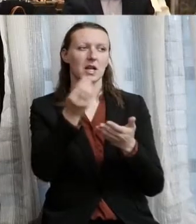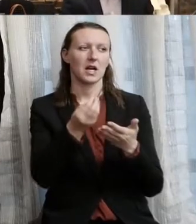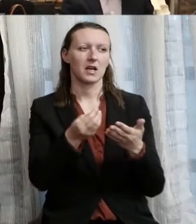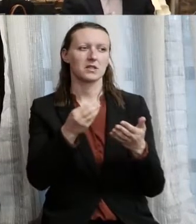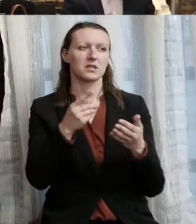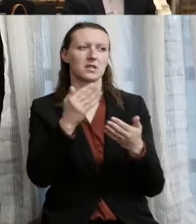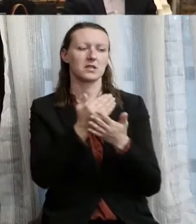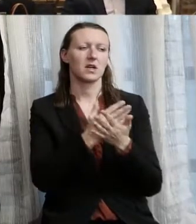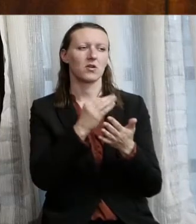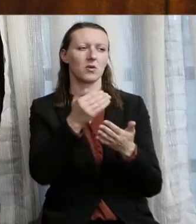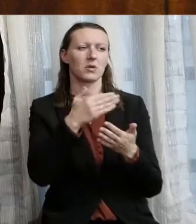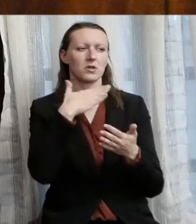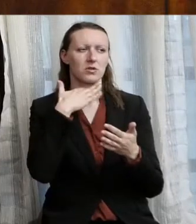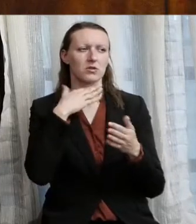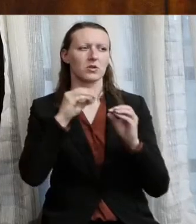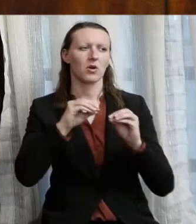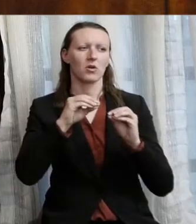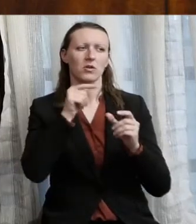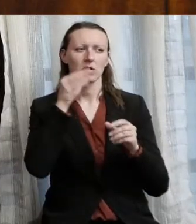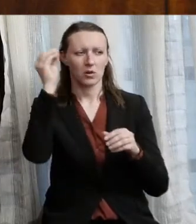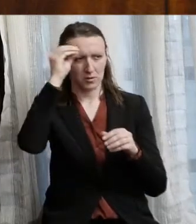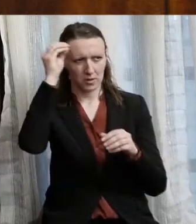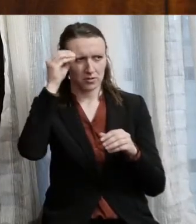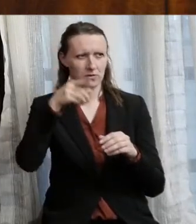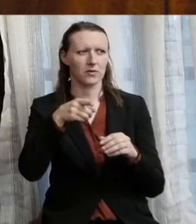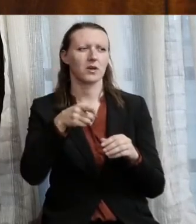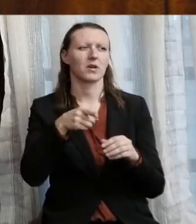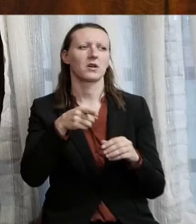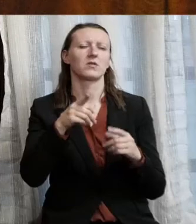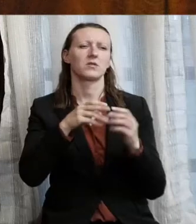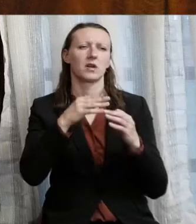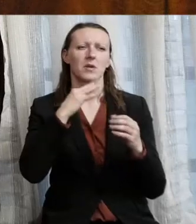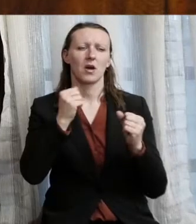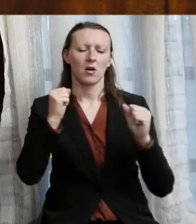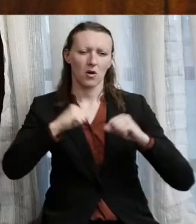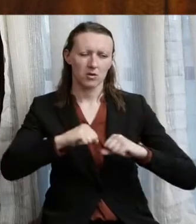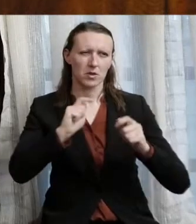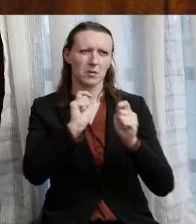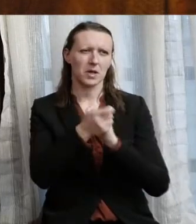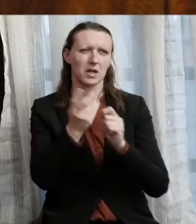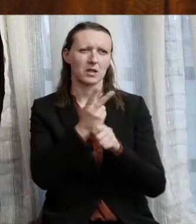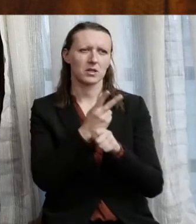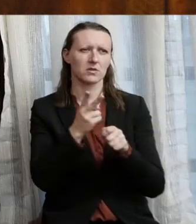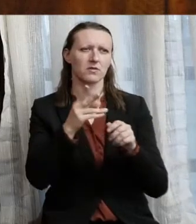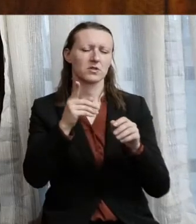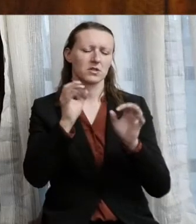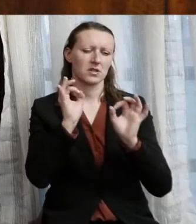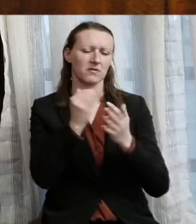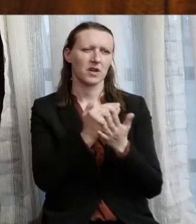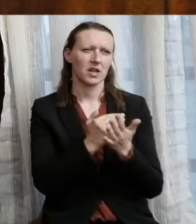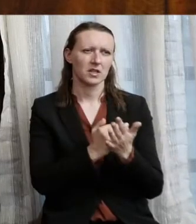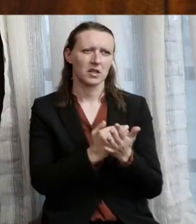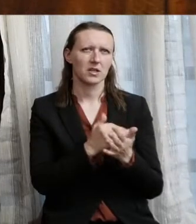izmjene dopuna zakona o predškolskom odgoju i obrazovanju. Tema je jako ozbiljna, mijenja se državni pedagoški